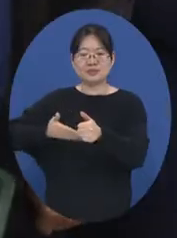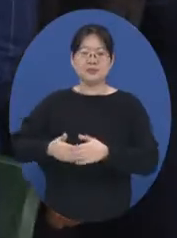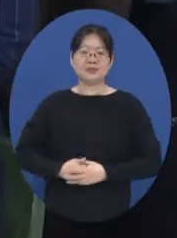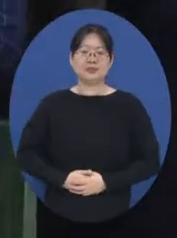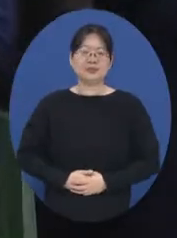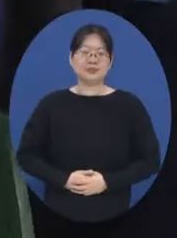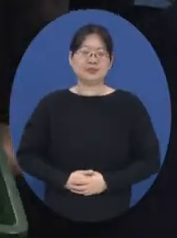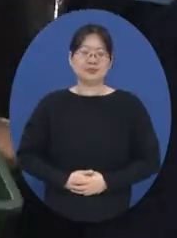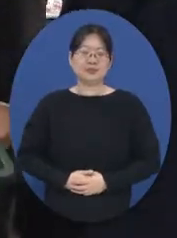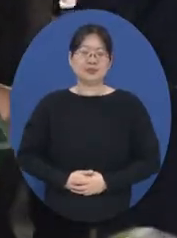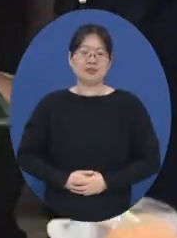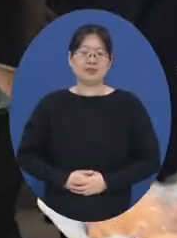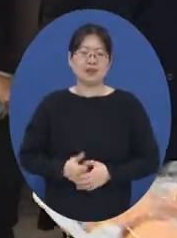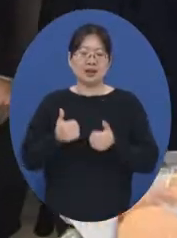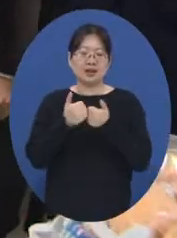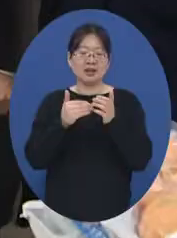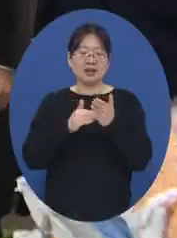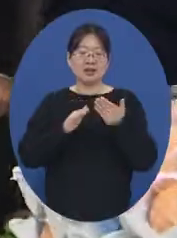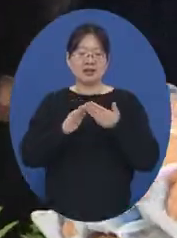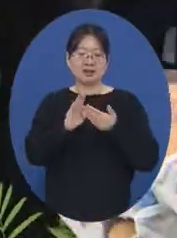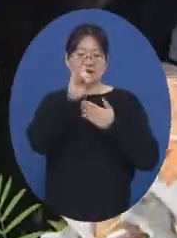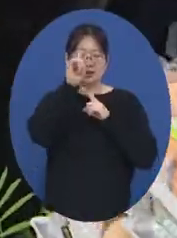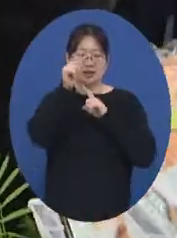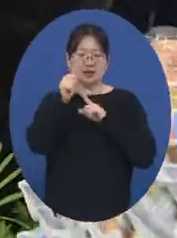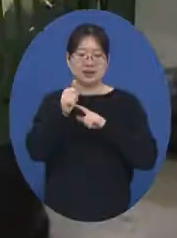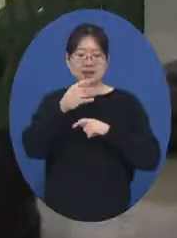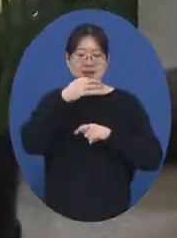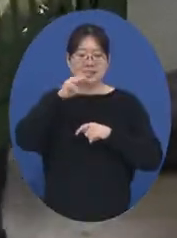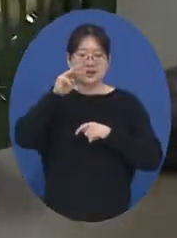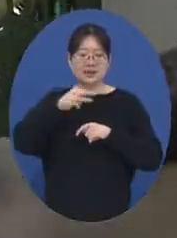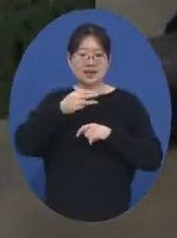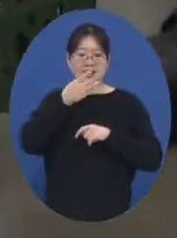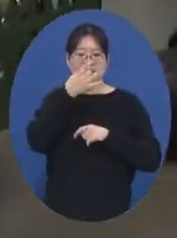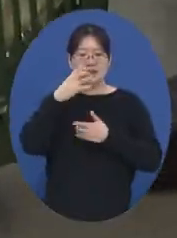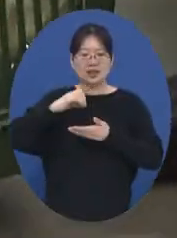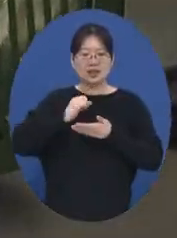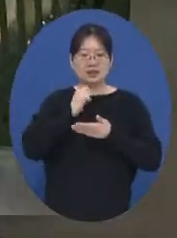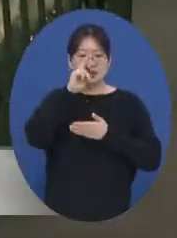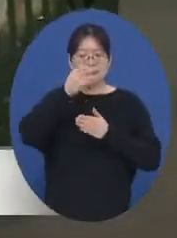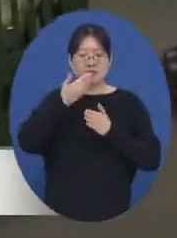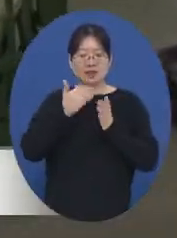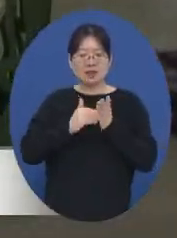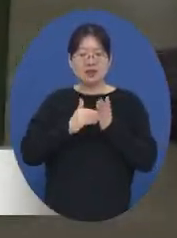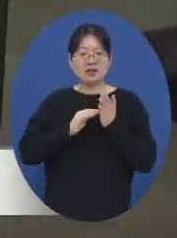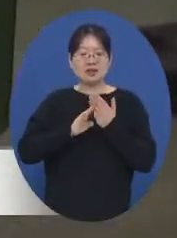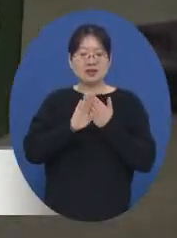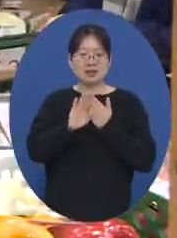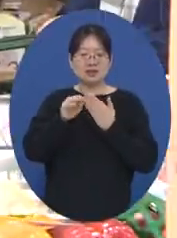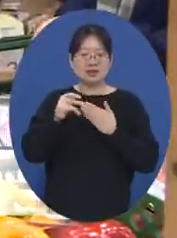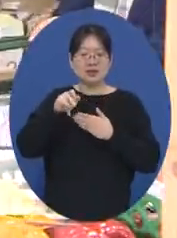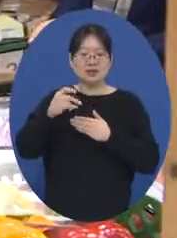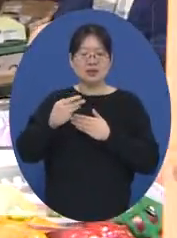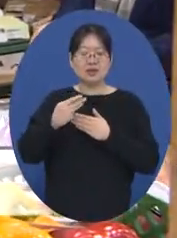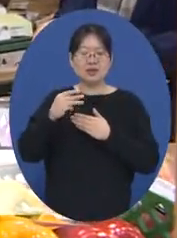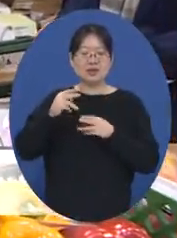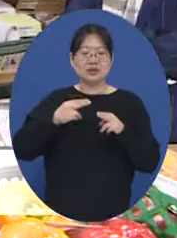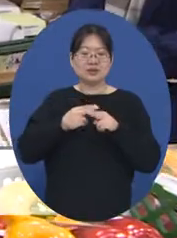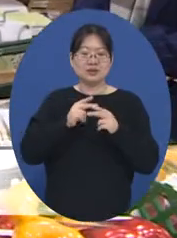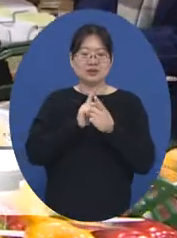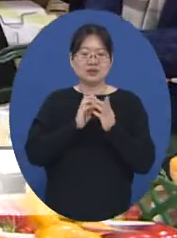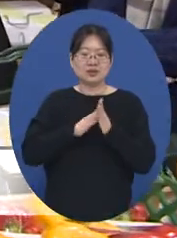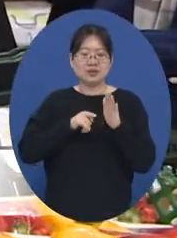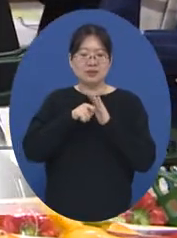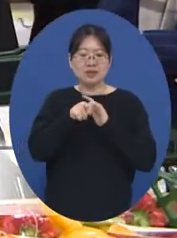거라고. 간담회가 끝나고 이 지사는 이천 쌀밥으로 점심 식사를 한뒤 이천시 로컬푸드 직매장을 찾아